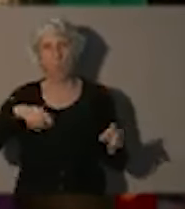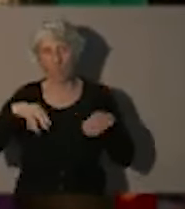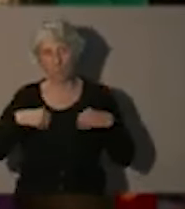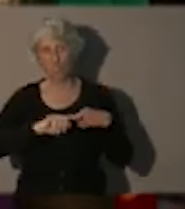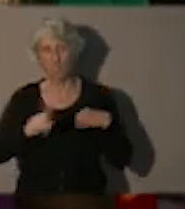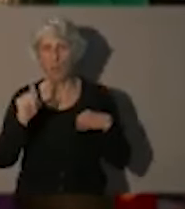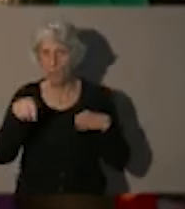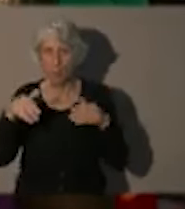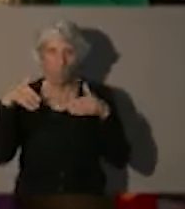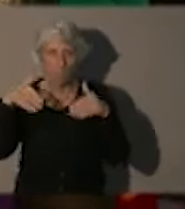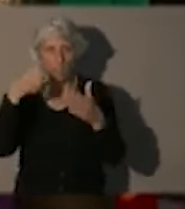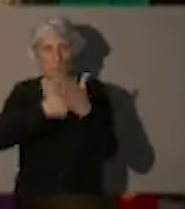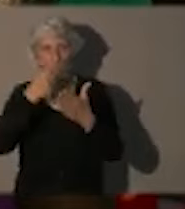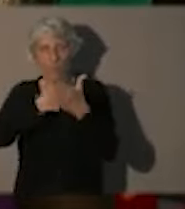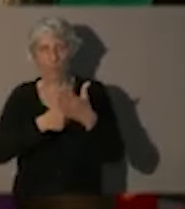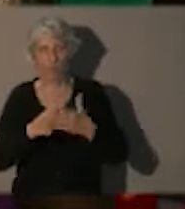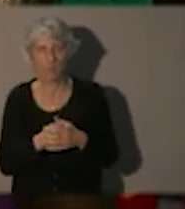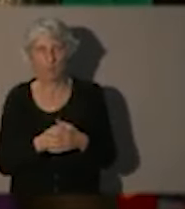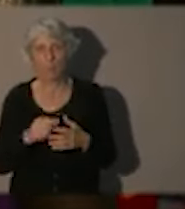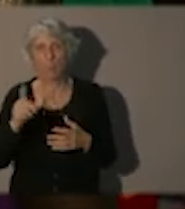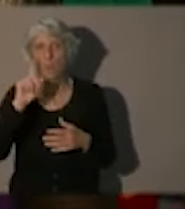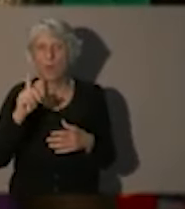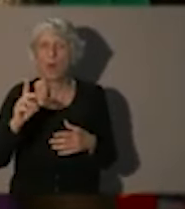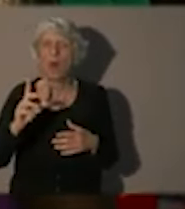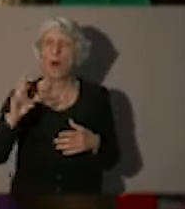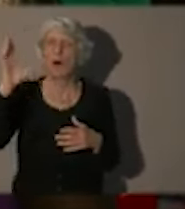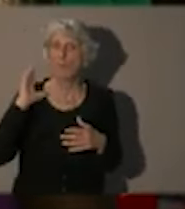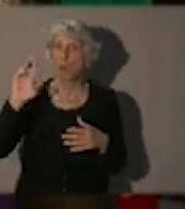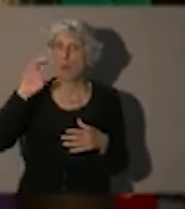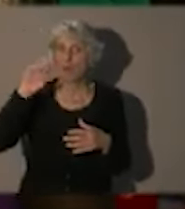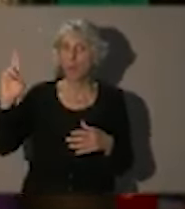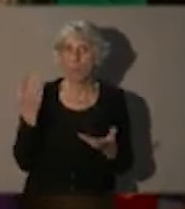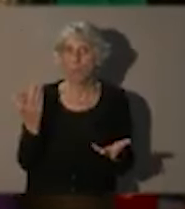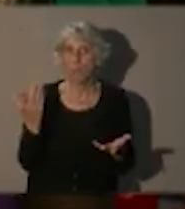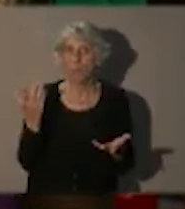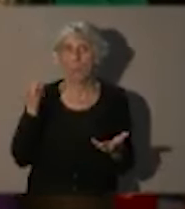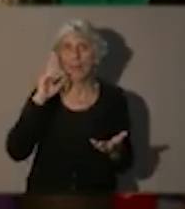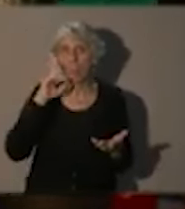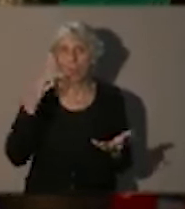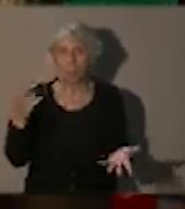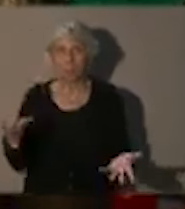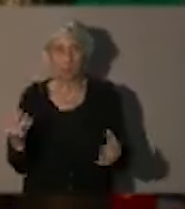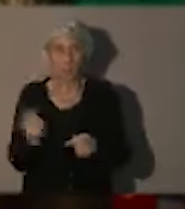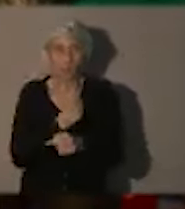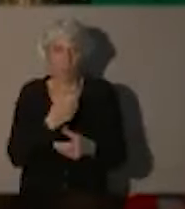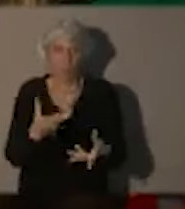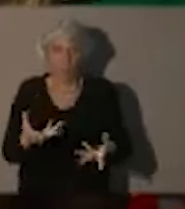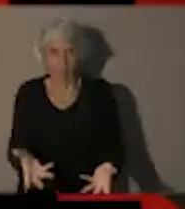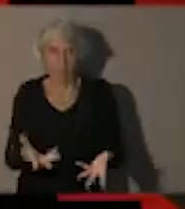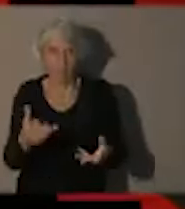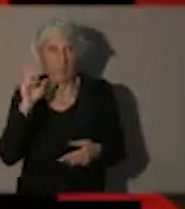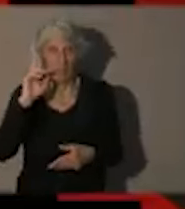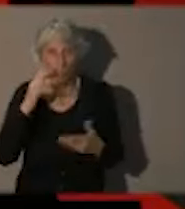Il faut continuer ce combat. Parce que nous avions raison. Hélas, nous avions raison. Nous voyons